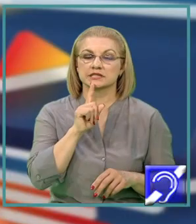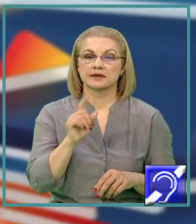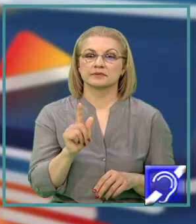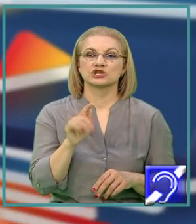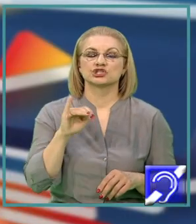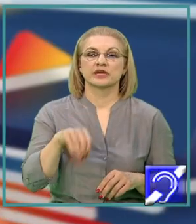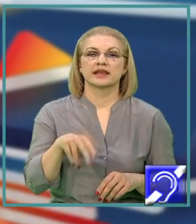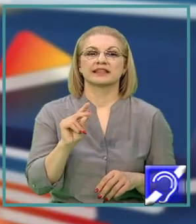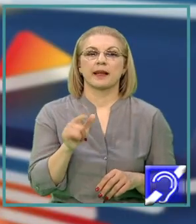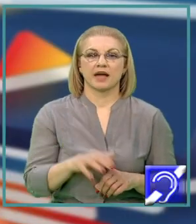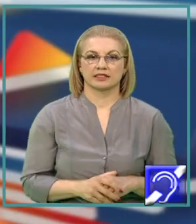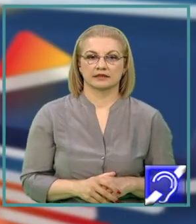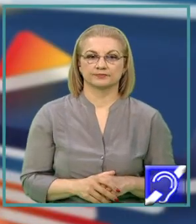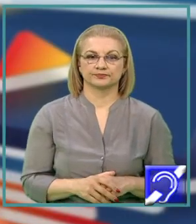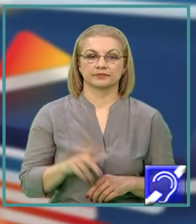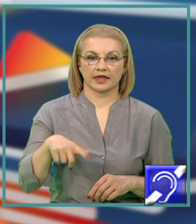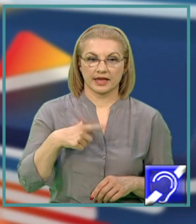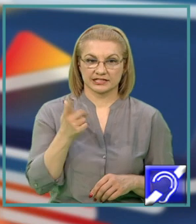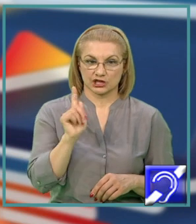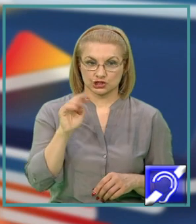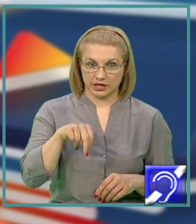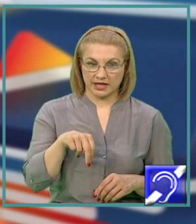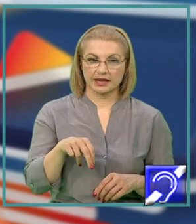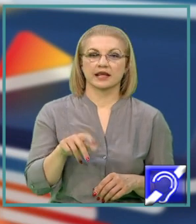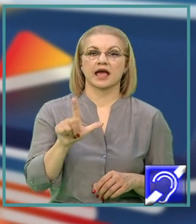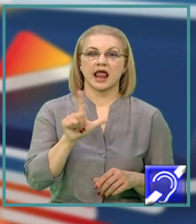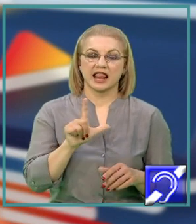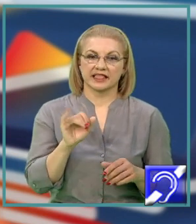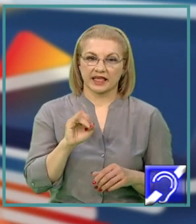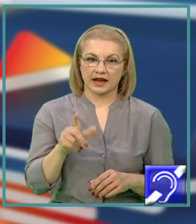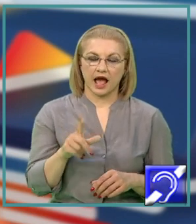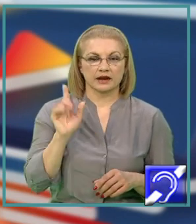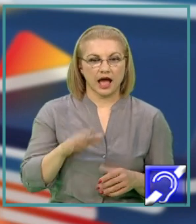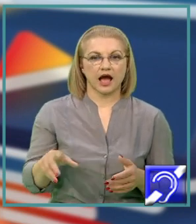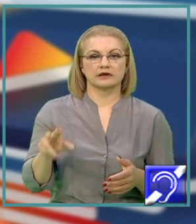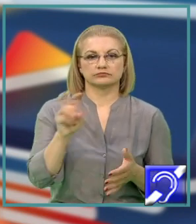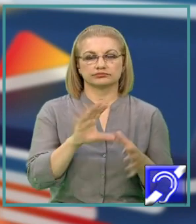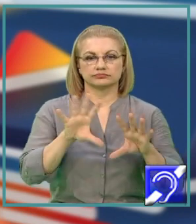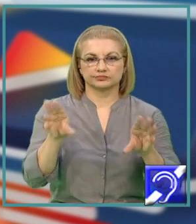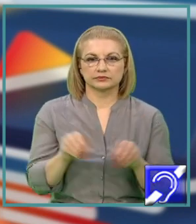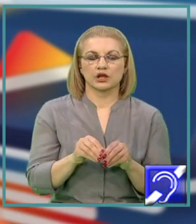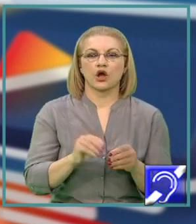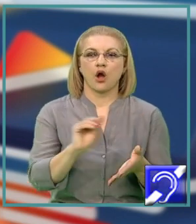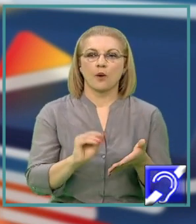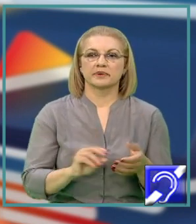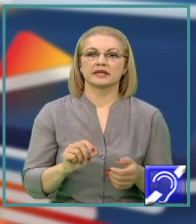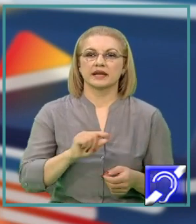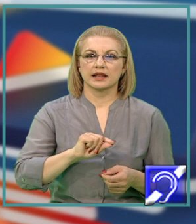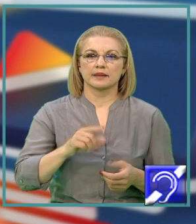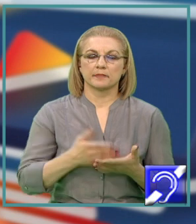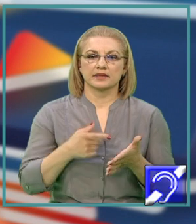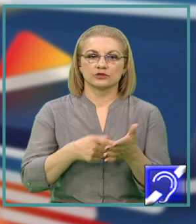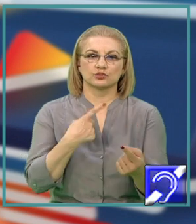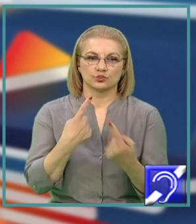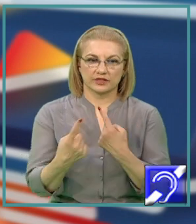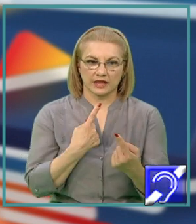Genul dramatic este genul literar care cuprinde operele scrise sub formă de dialog pentru a fi reprezentate pe scenă cu